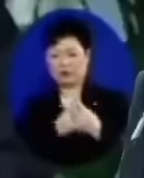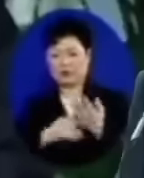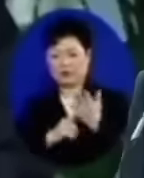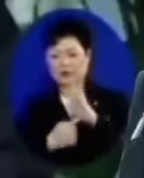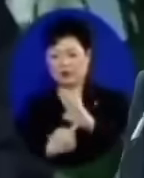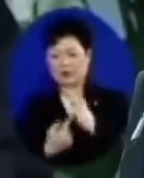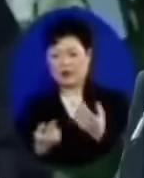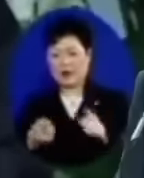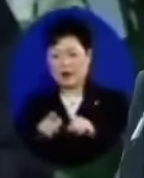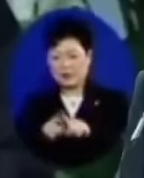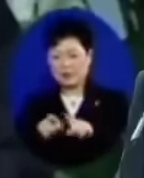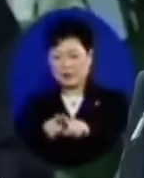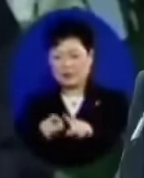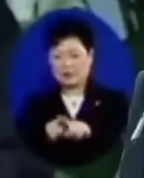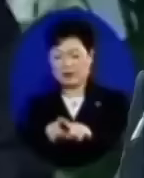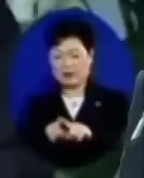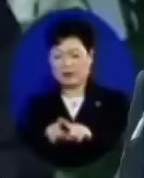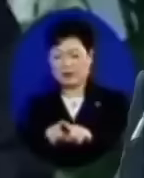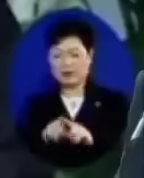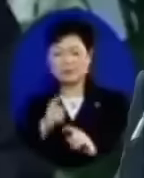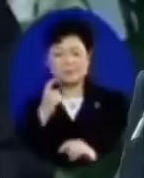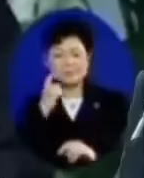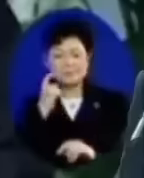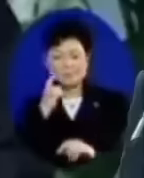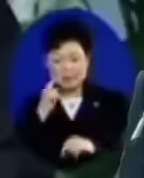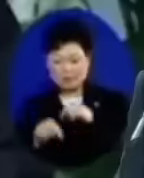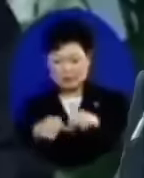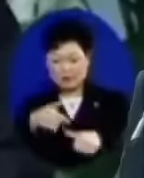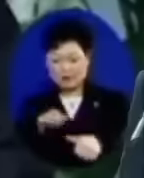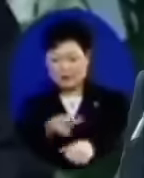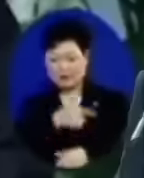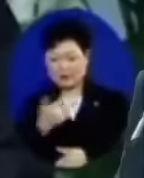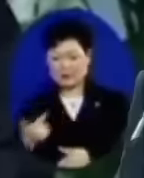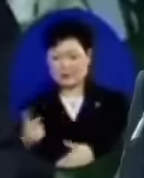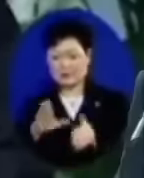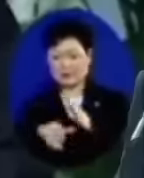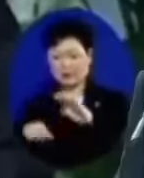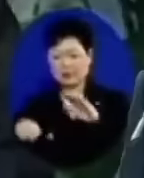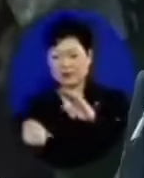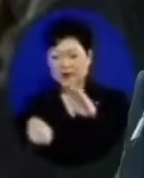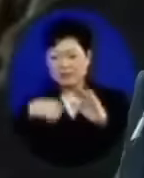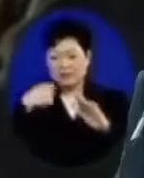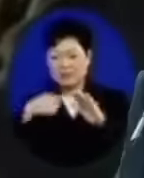같은 동행인으로 가장해서 걸어가시다가 저녁에 밥을 먹을 때